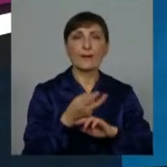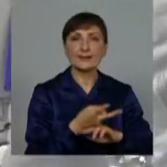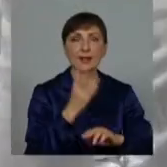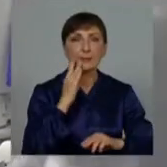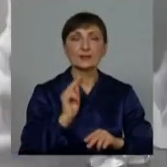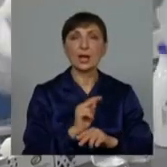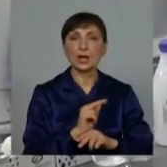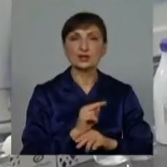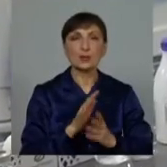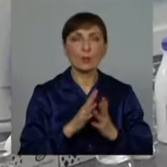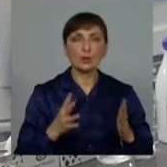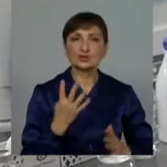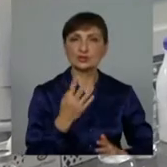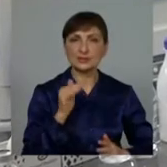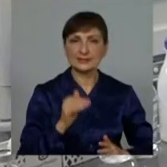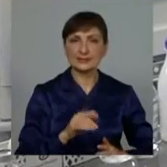сегодня лечатся больше